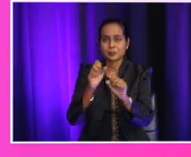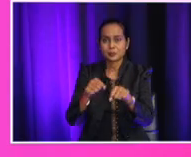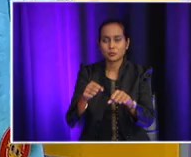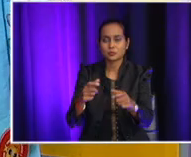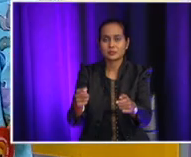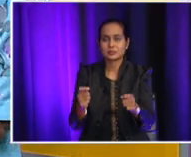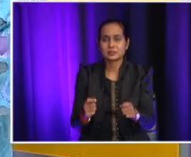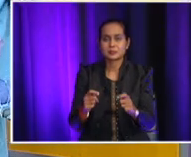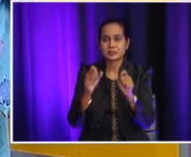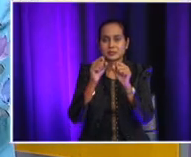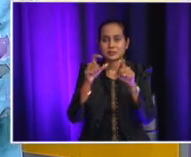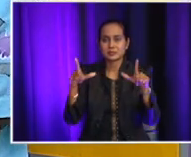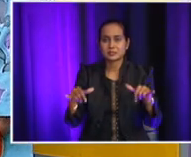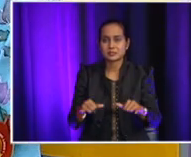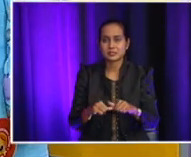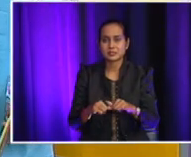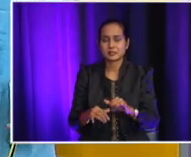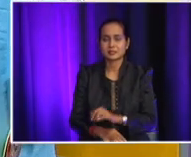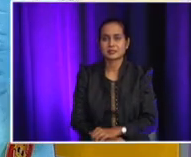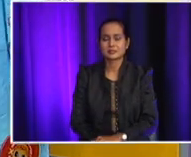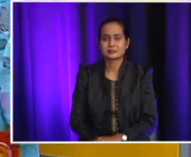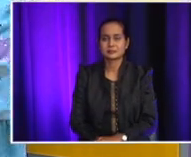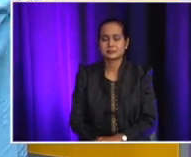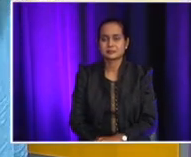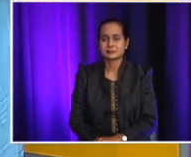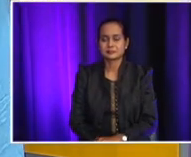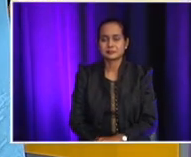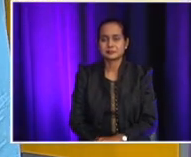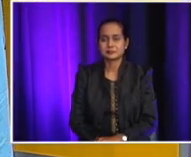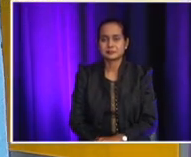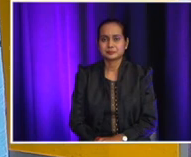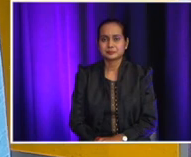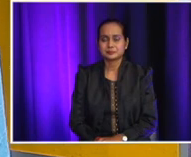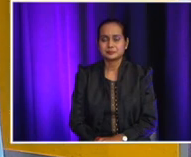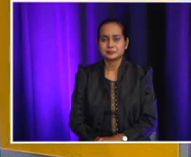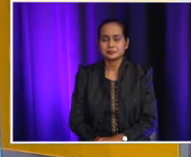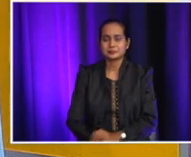di sini ya pihak sekolah dengan Kementerian punya cadangan yaitu